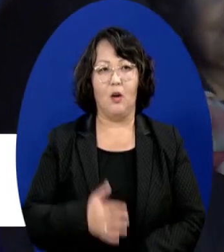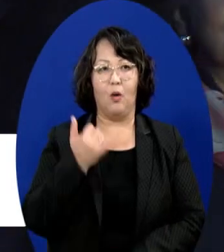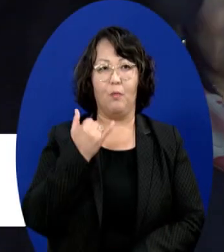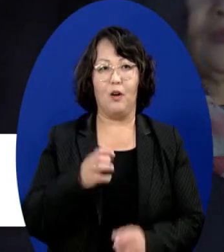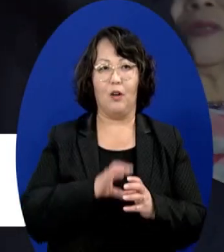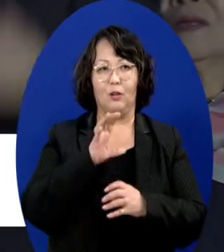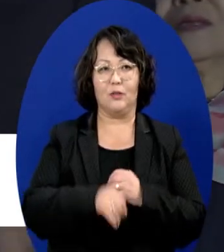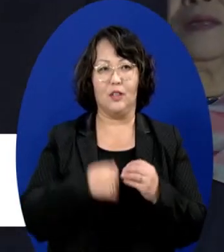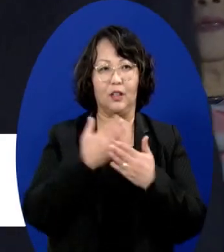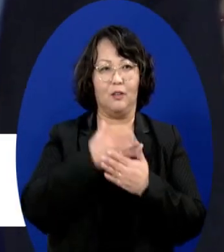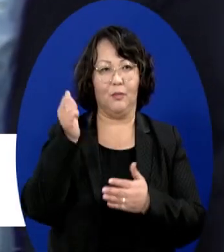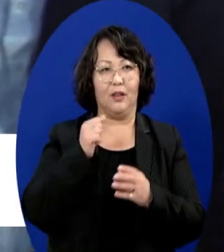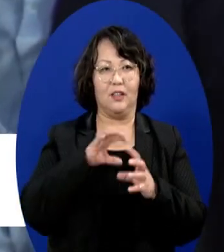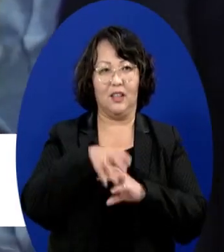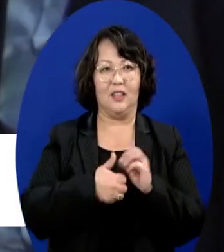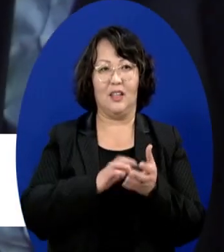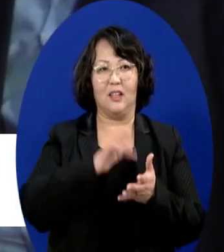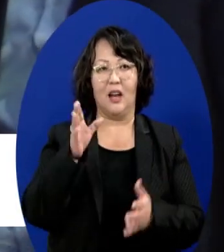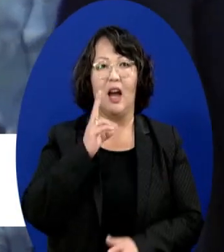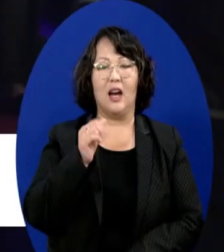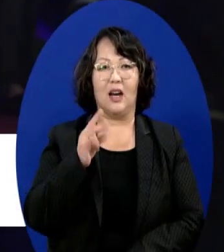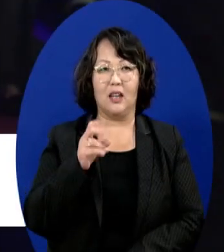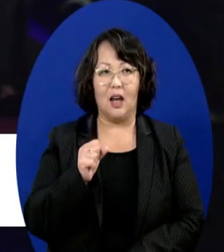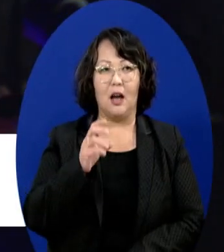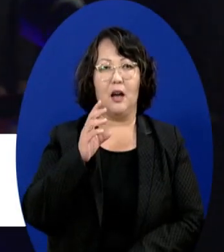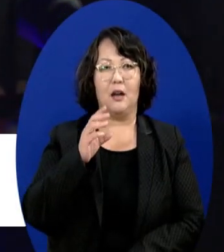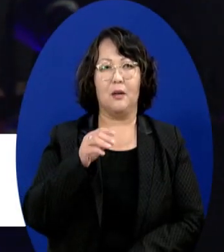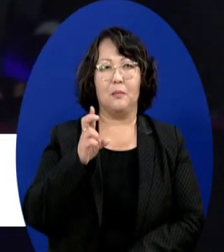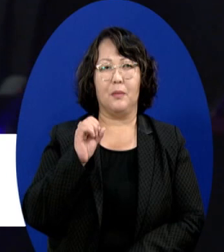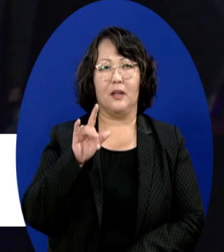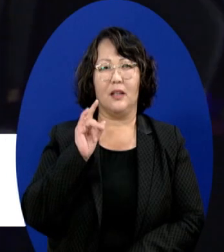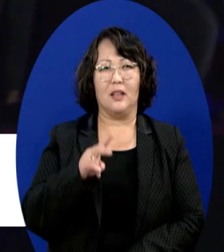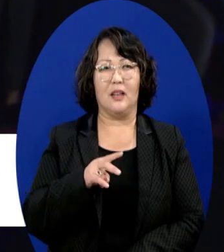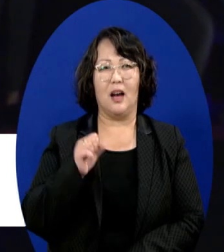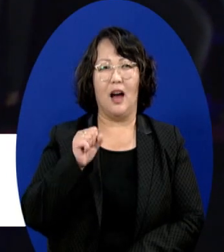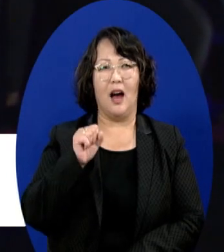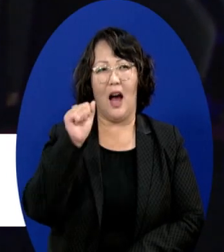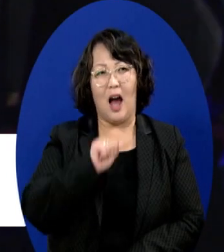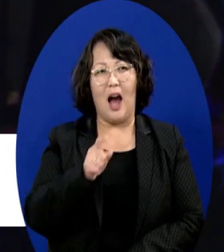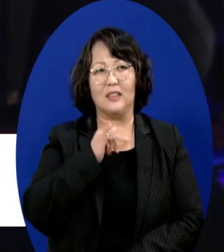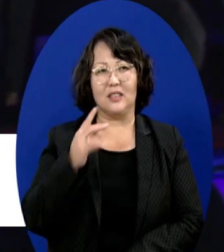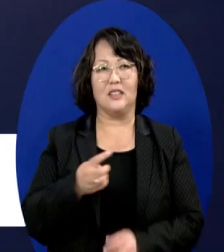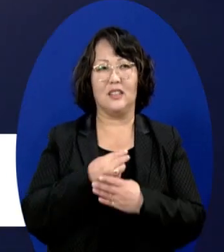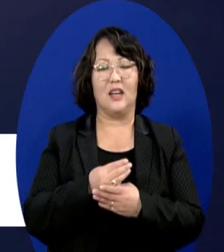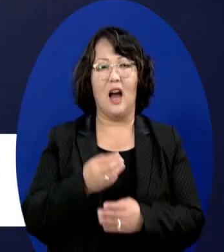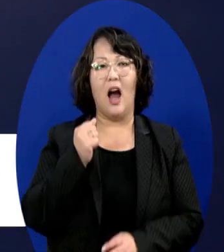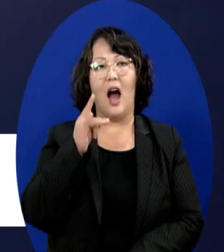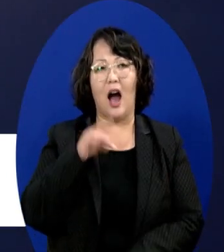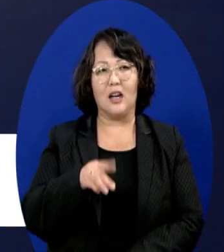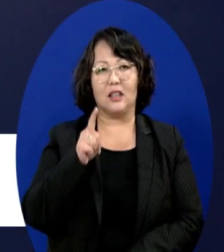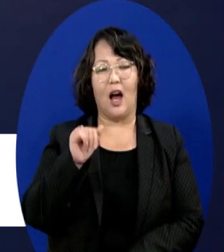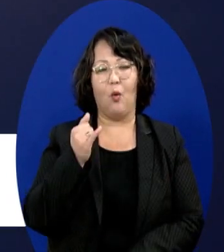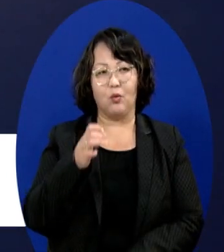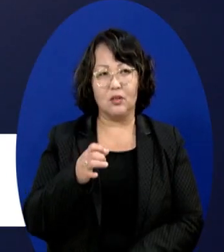улсын кино наадмын дэлхийд алдартай Канн, Берлин, Торонто, Венец зэрэг А зэрэглийн кино наадмын шагналт тухайн жилийн арт хаус,